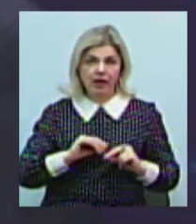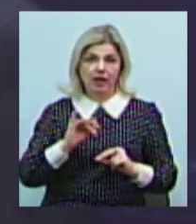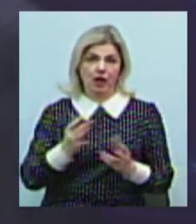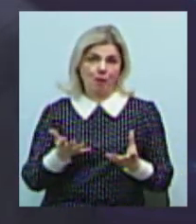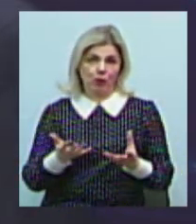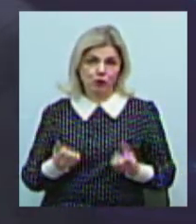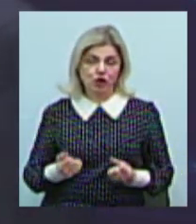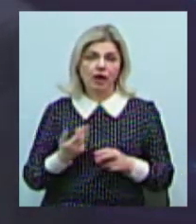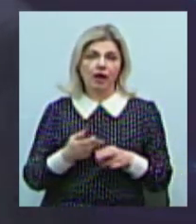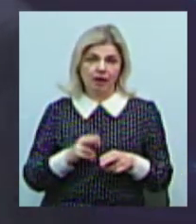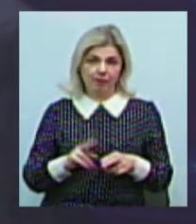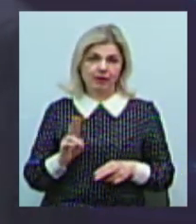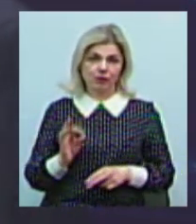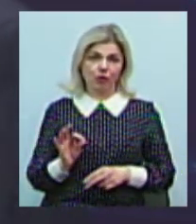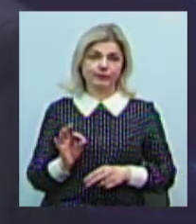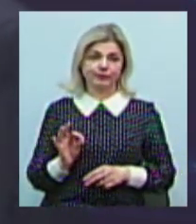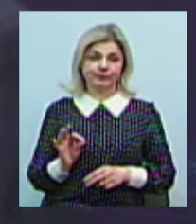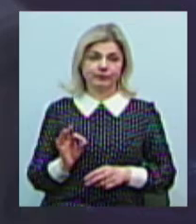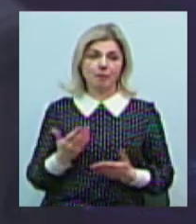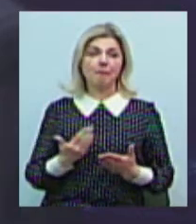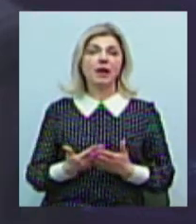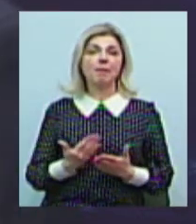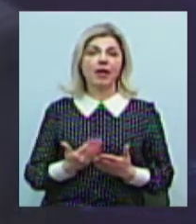получили именно пример